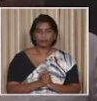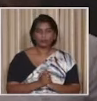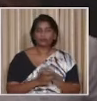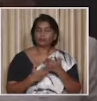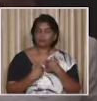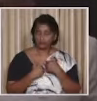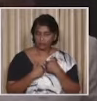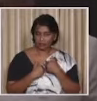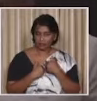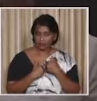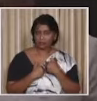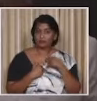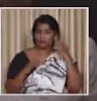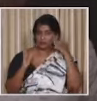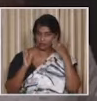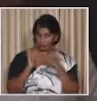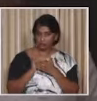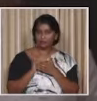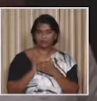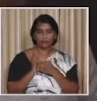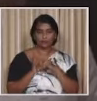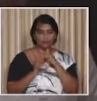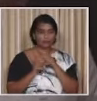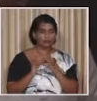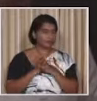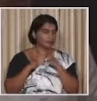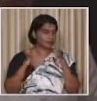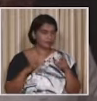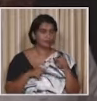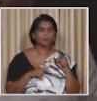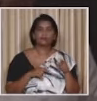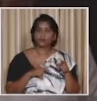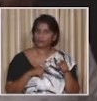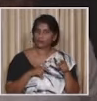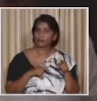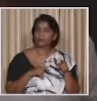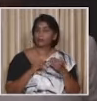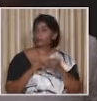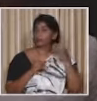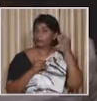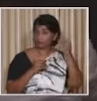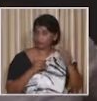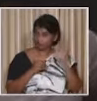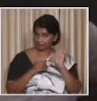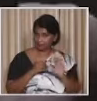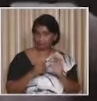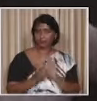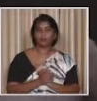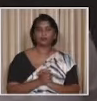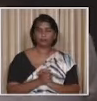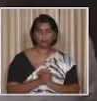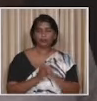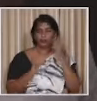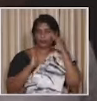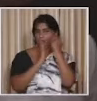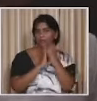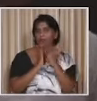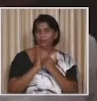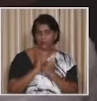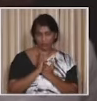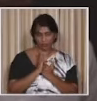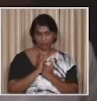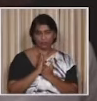అపి మే సంబంధే మంగితన మీట వెడియ ఎహాట గియ కారణా